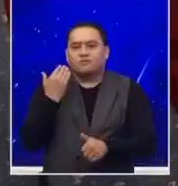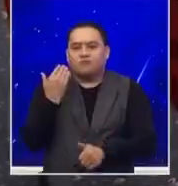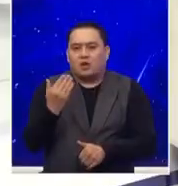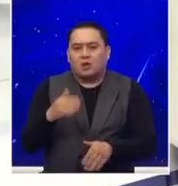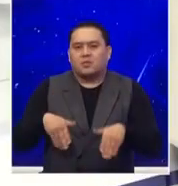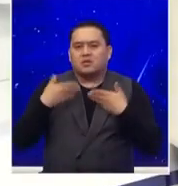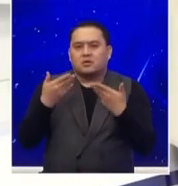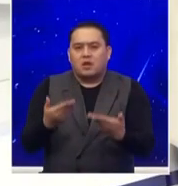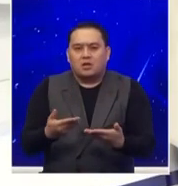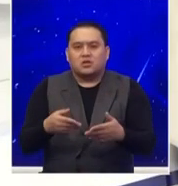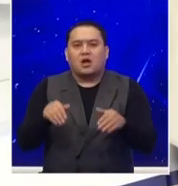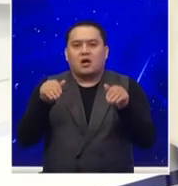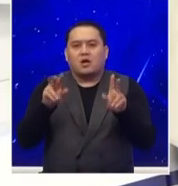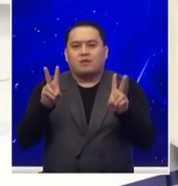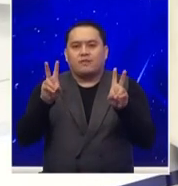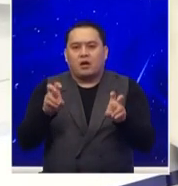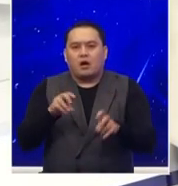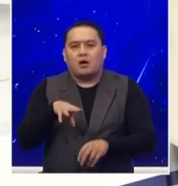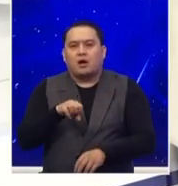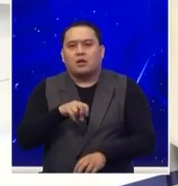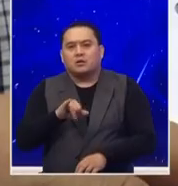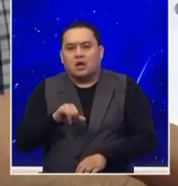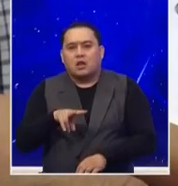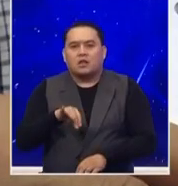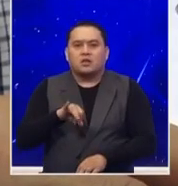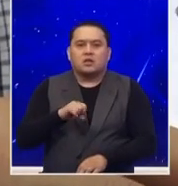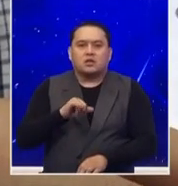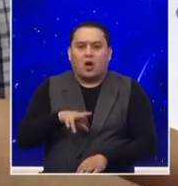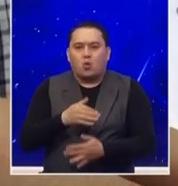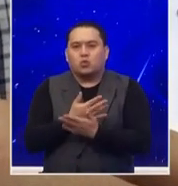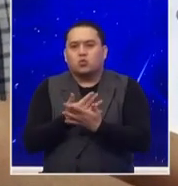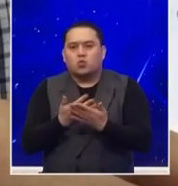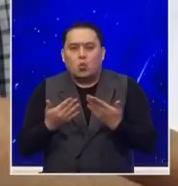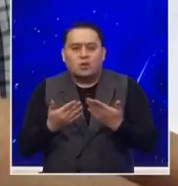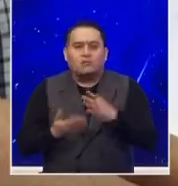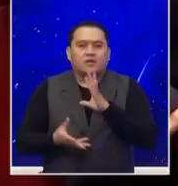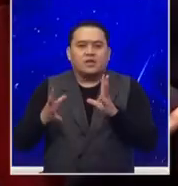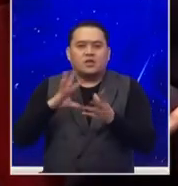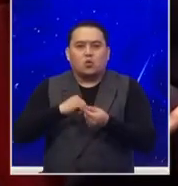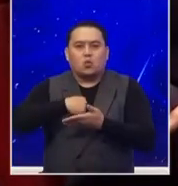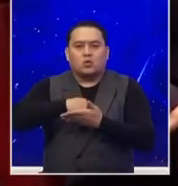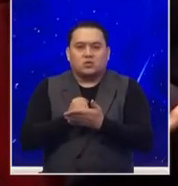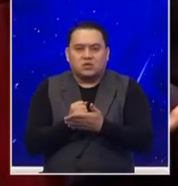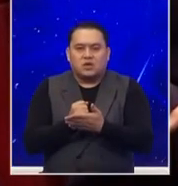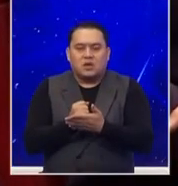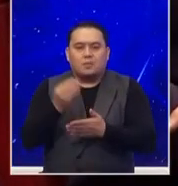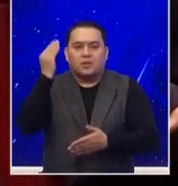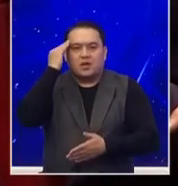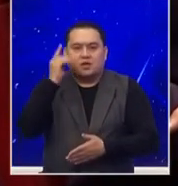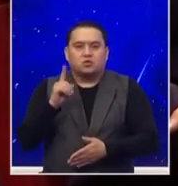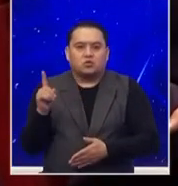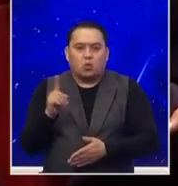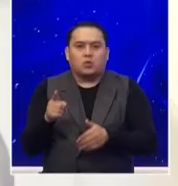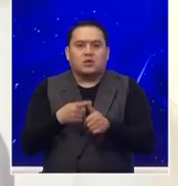Были предложены такие варианты, как «Каратал», «Алатау», «Поэтика» и другие. Так, в конечном итоге, все сошлись на мнении, что